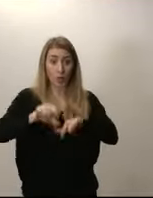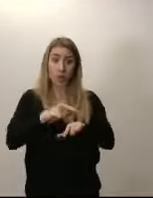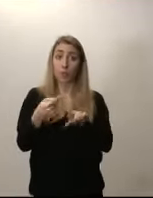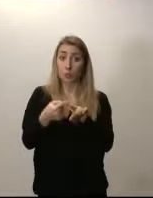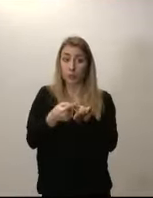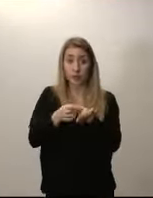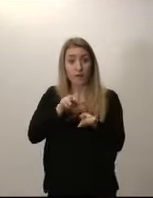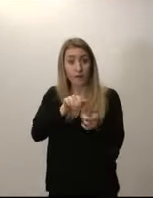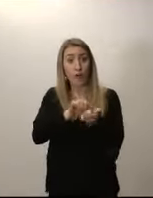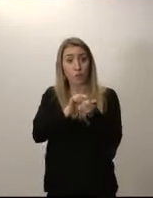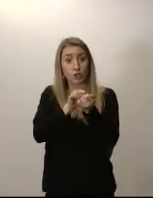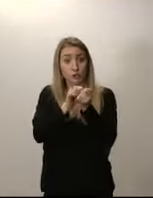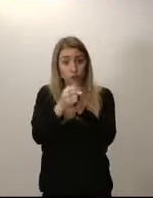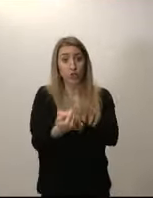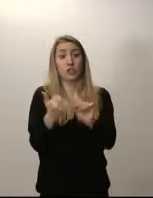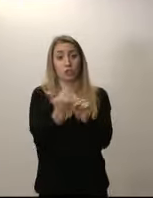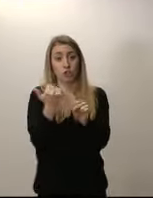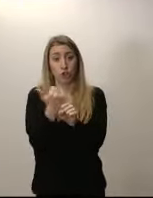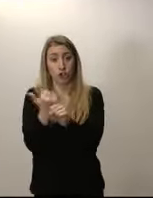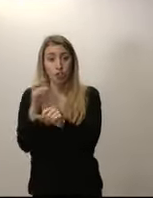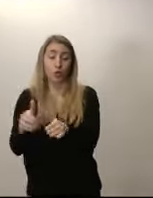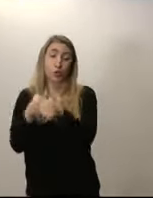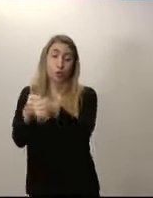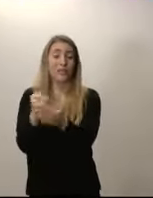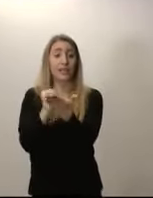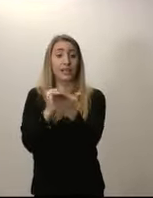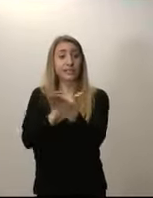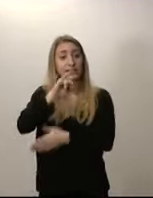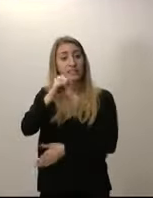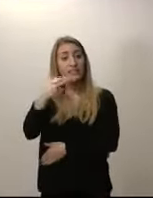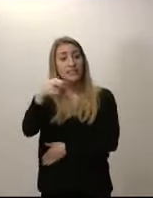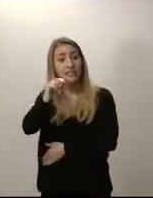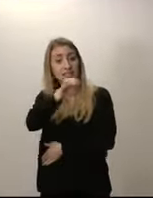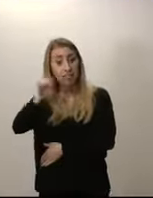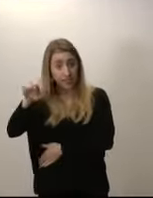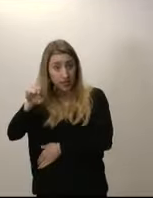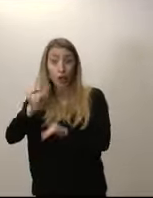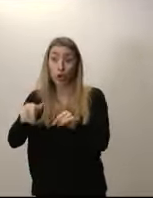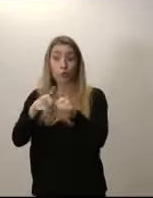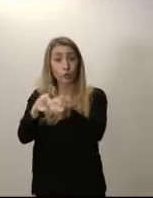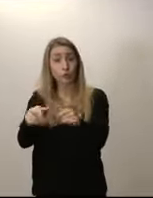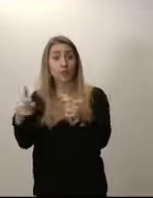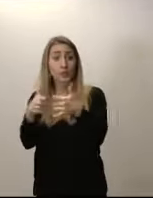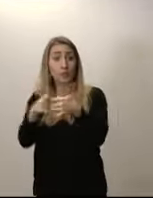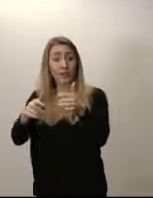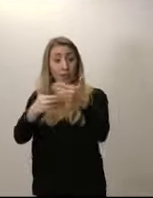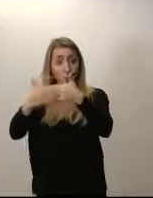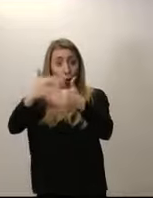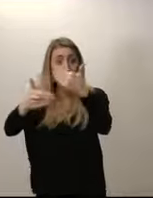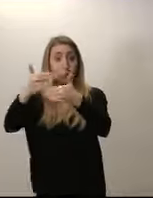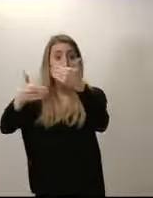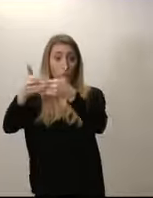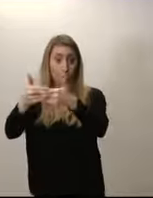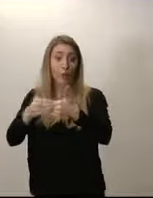qui seront réactualisés chaque année en fonction de l'indice INSEE du coût de la construction et aussi qui seront modifiés au-delà